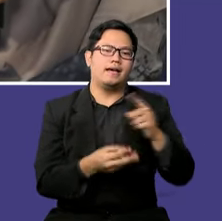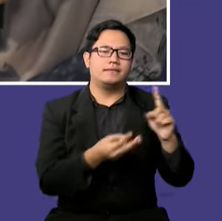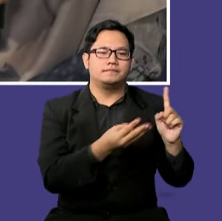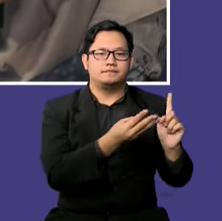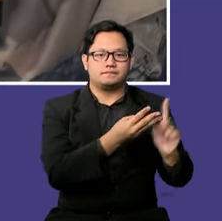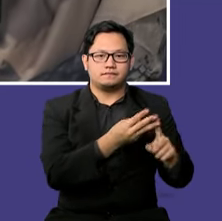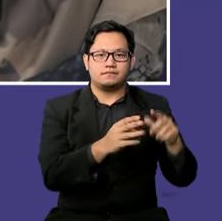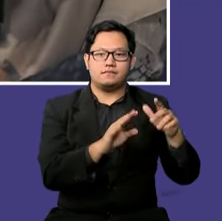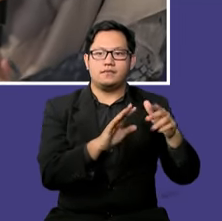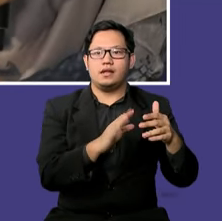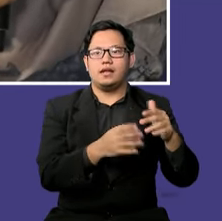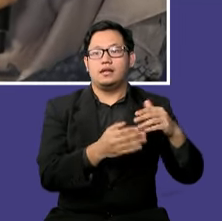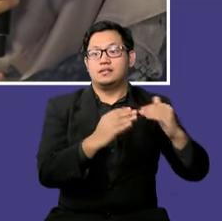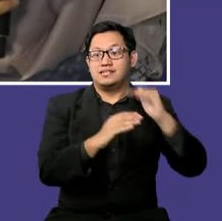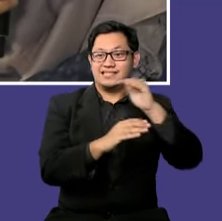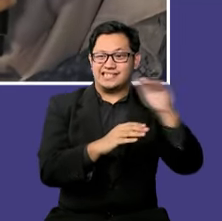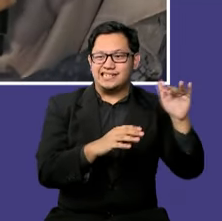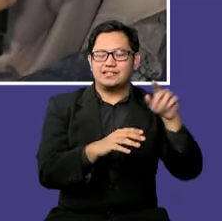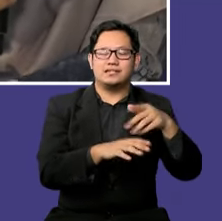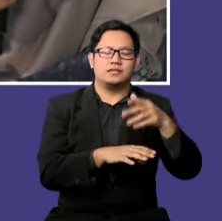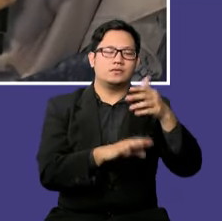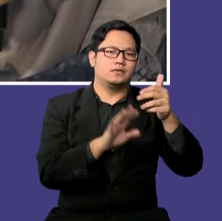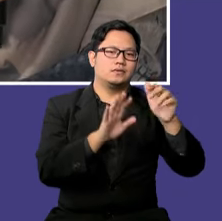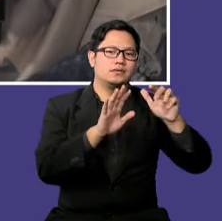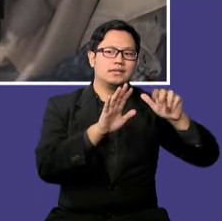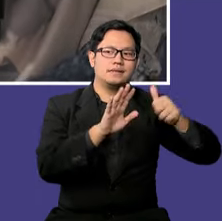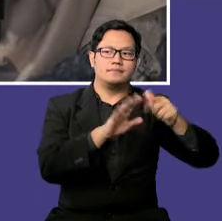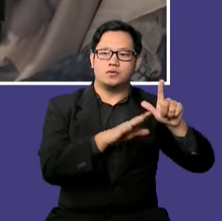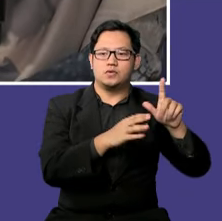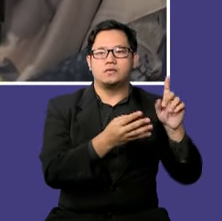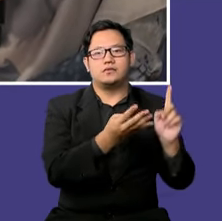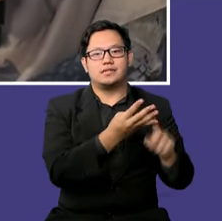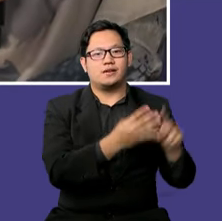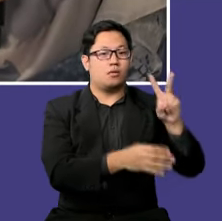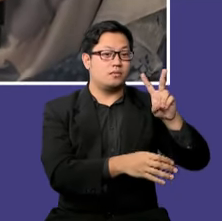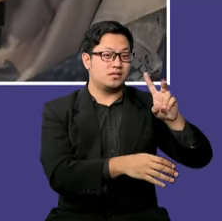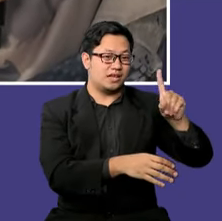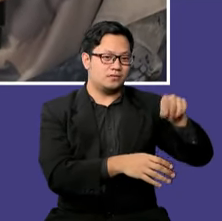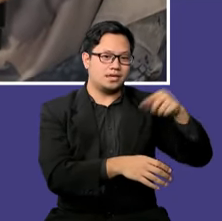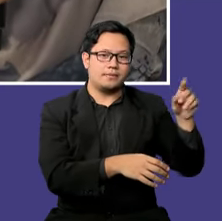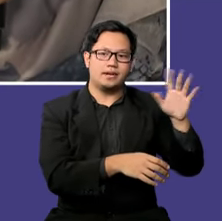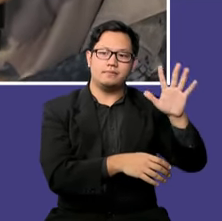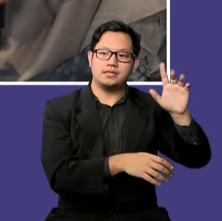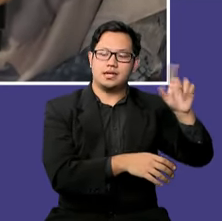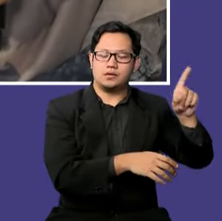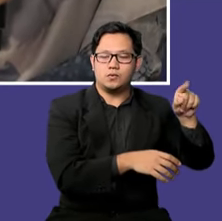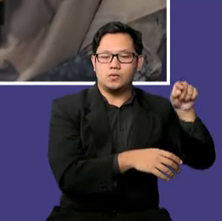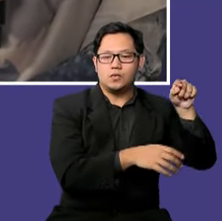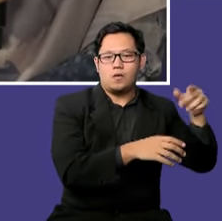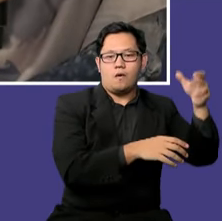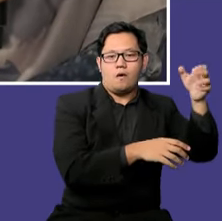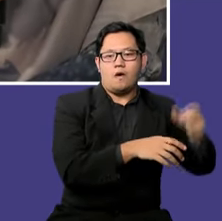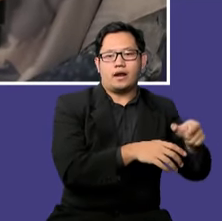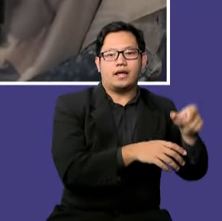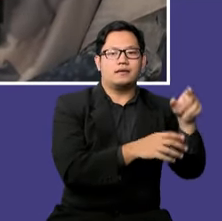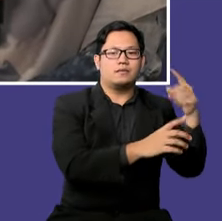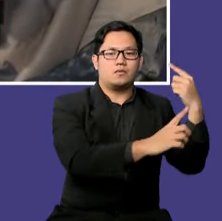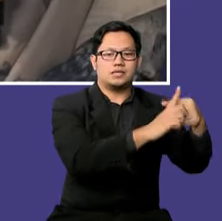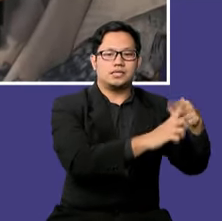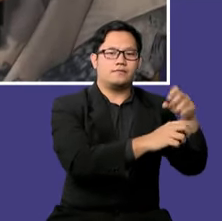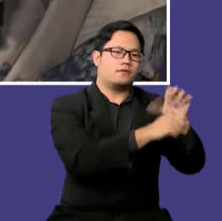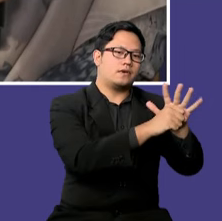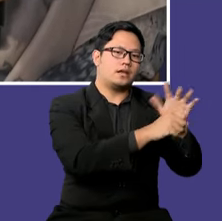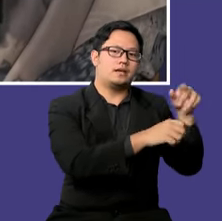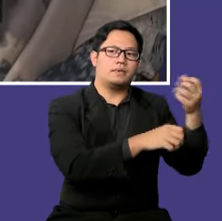6-20 orang ini 111 kabupaten-kota kemudian yang 21-50 ini 95 dan kalau kita lihat misalnya